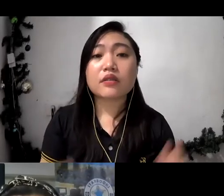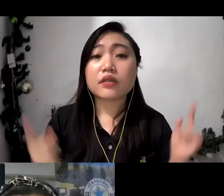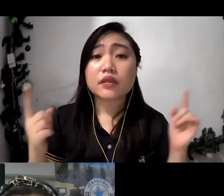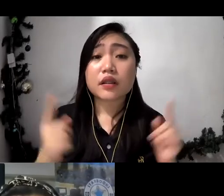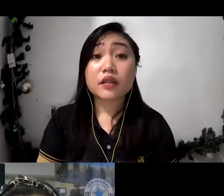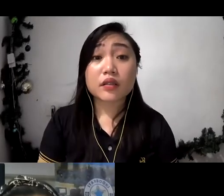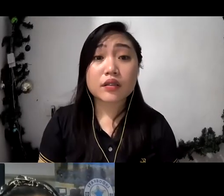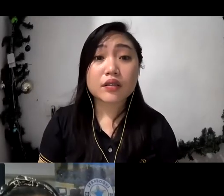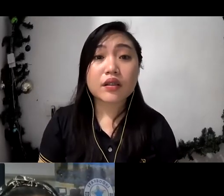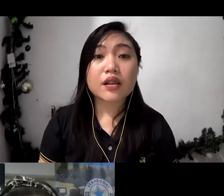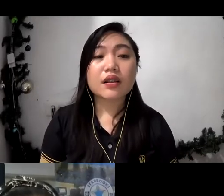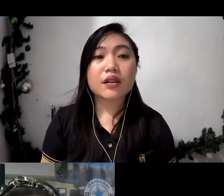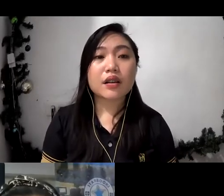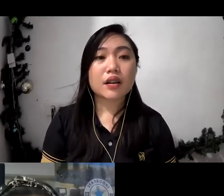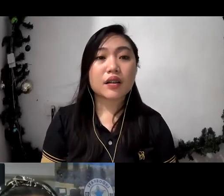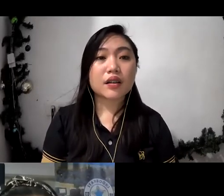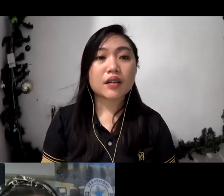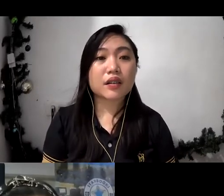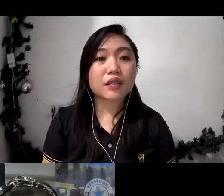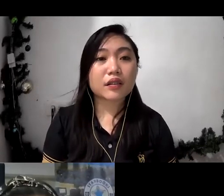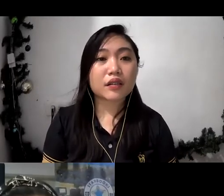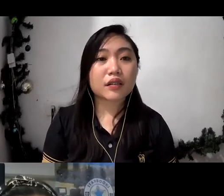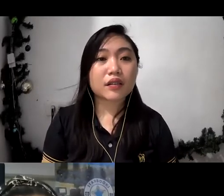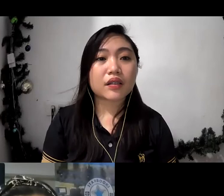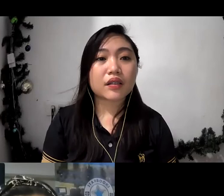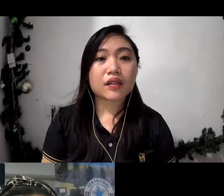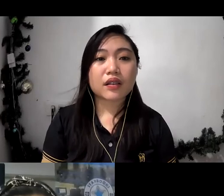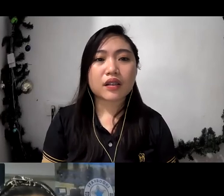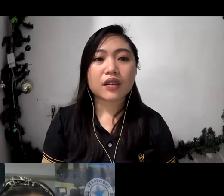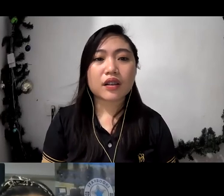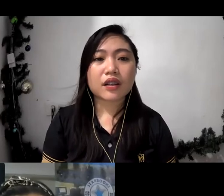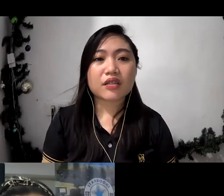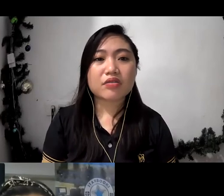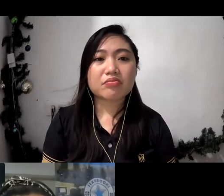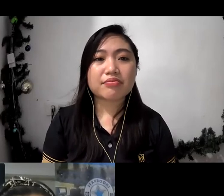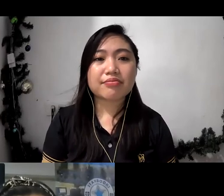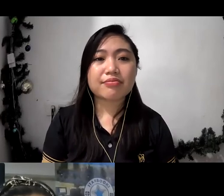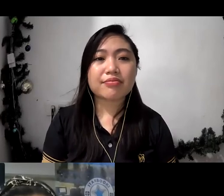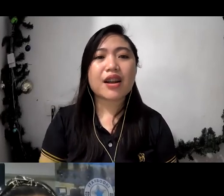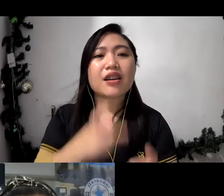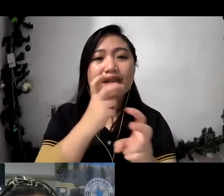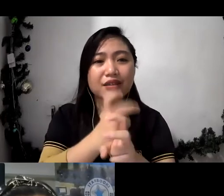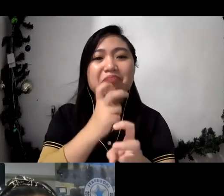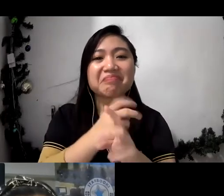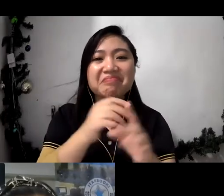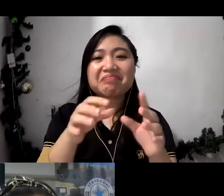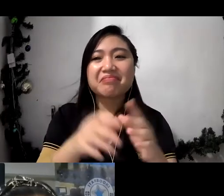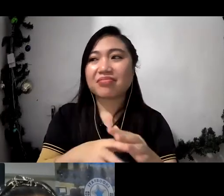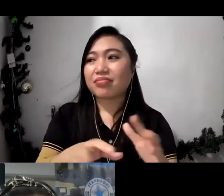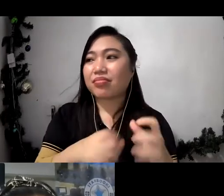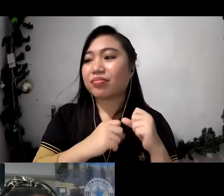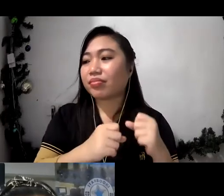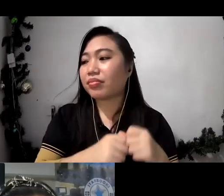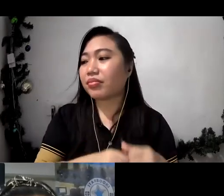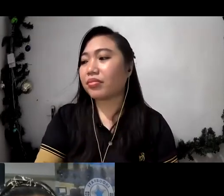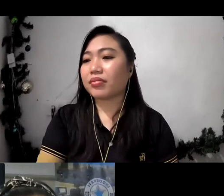po, nagdadala na ng mga ano, ng mga armed group para lang maialis yung mga lalaki kasi ang hirap-hirap po nilang tanggalin dahil yung